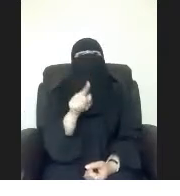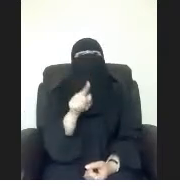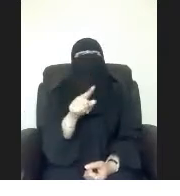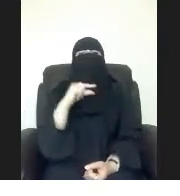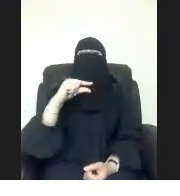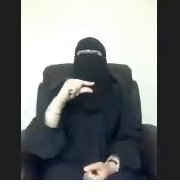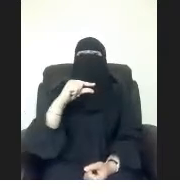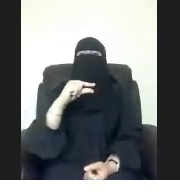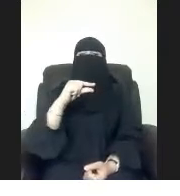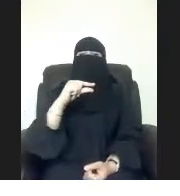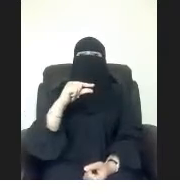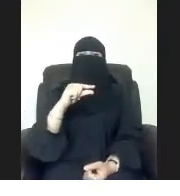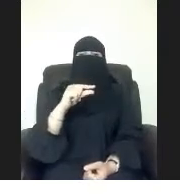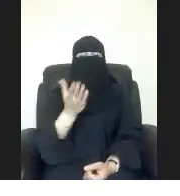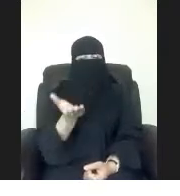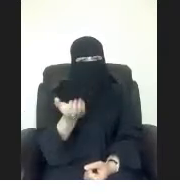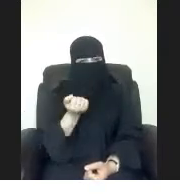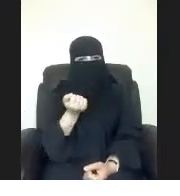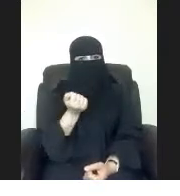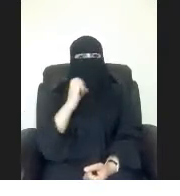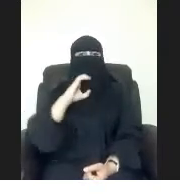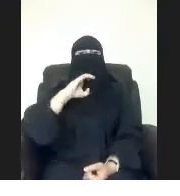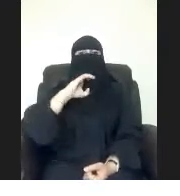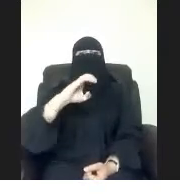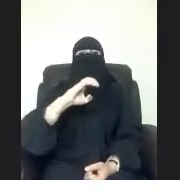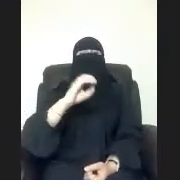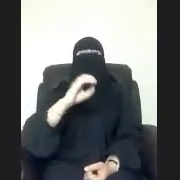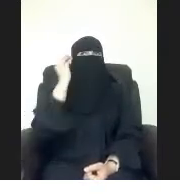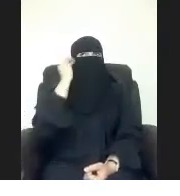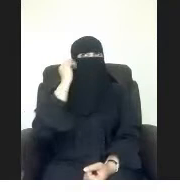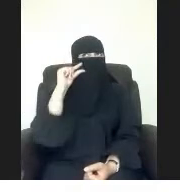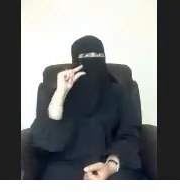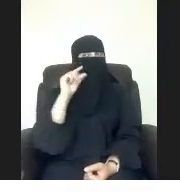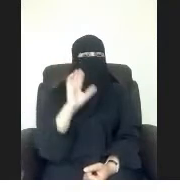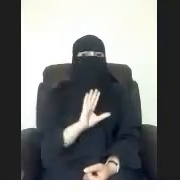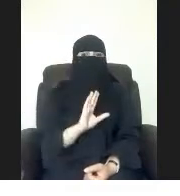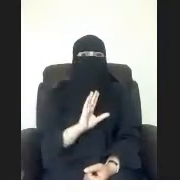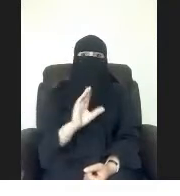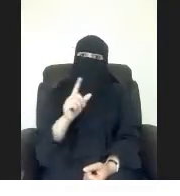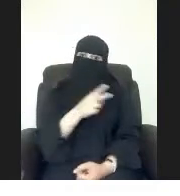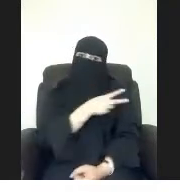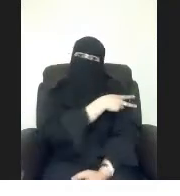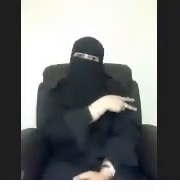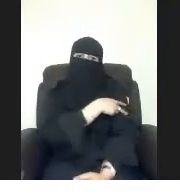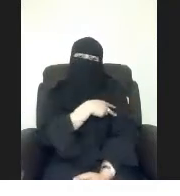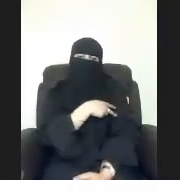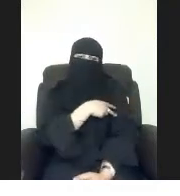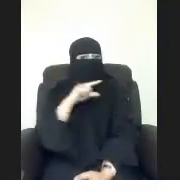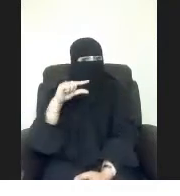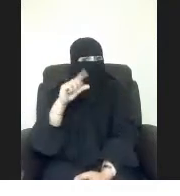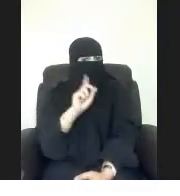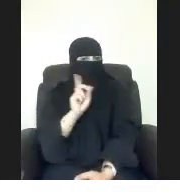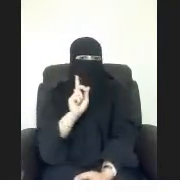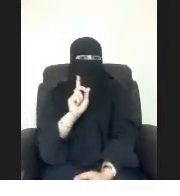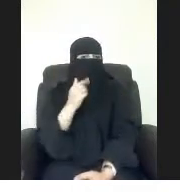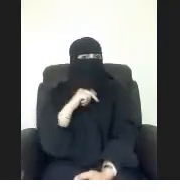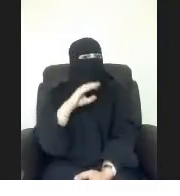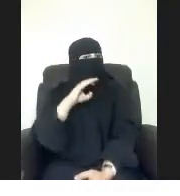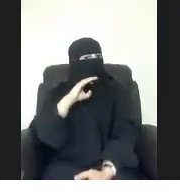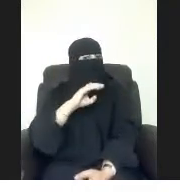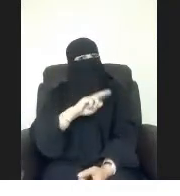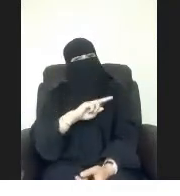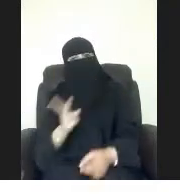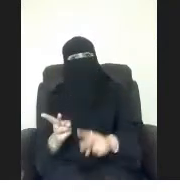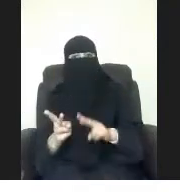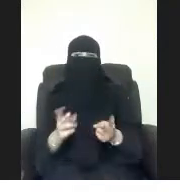ويريدون الإجابة عليه. الإجابة لن تكون عن طريق عضو هيئة التدريس، الإجابة سوف تكون عن طريق